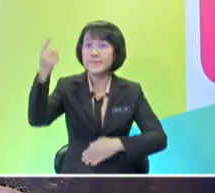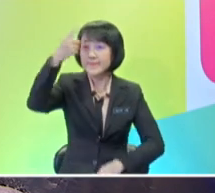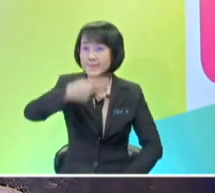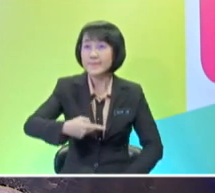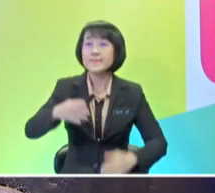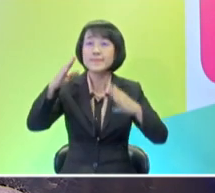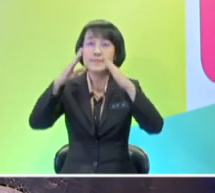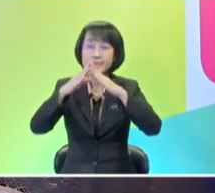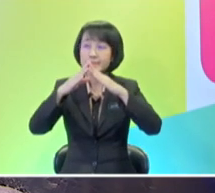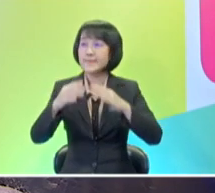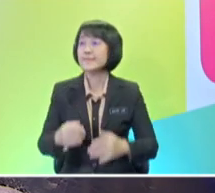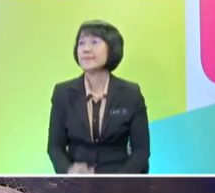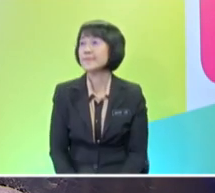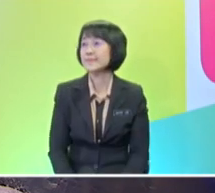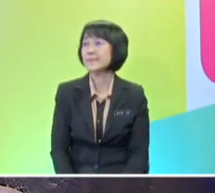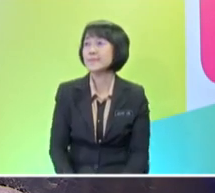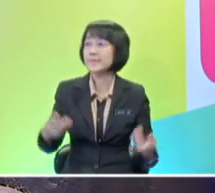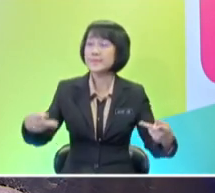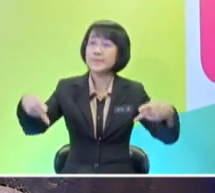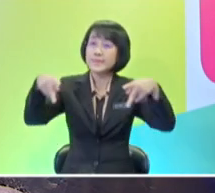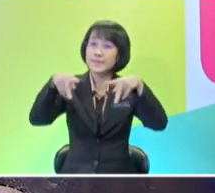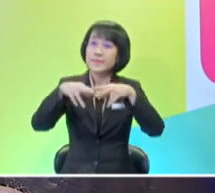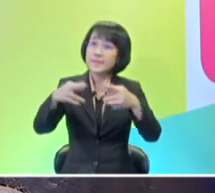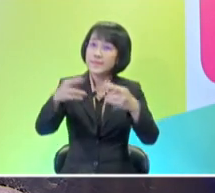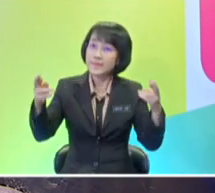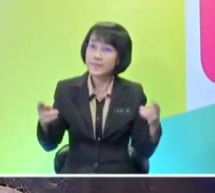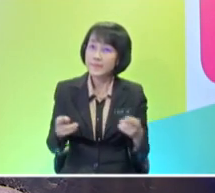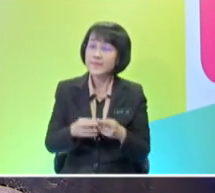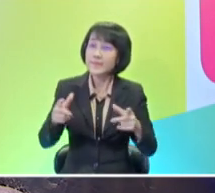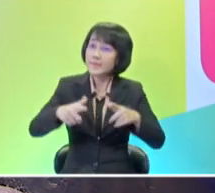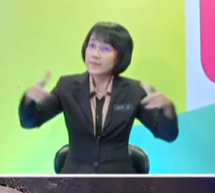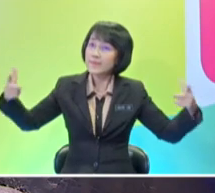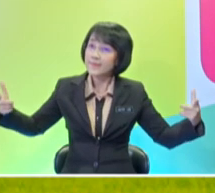yang seterusnya dia memerlukan ruang yang luas